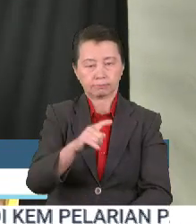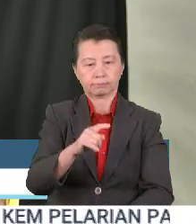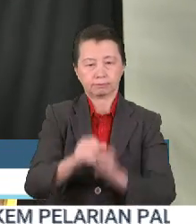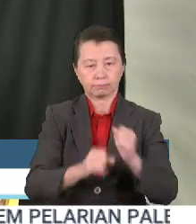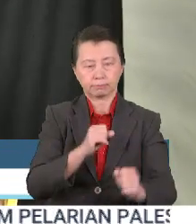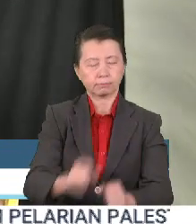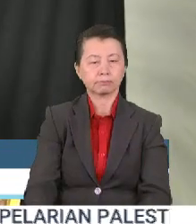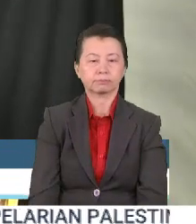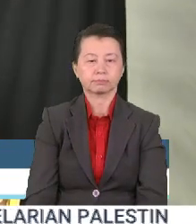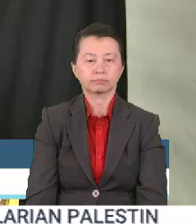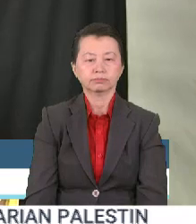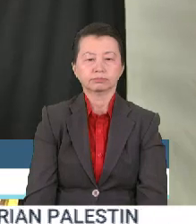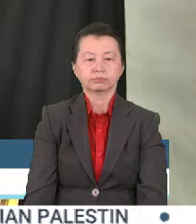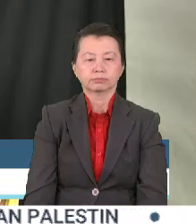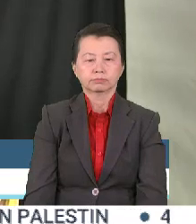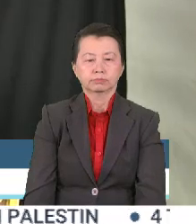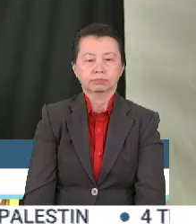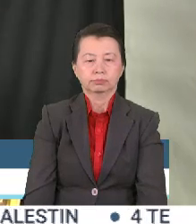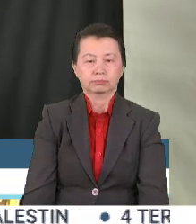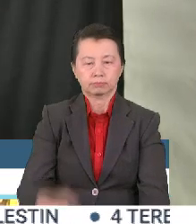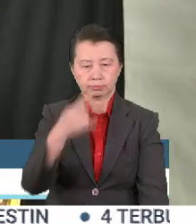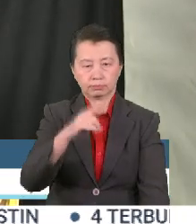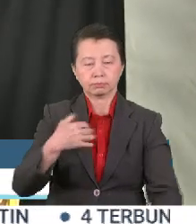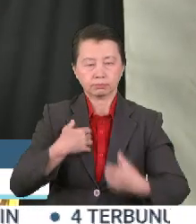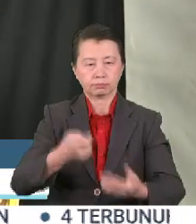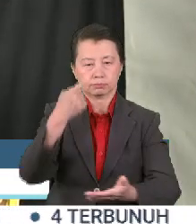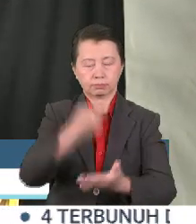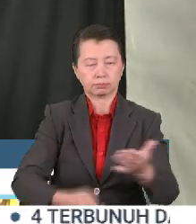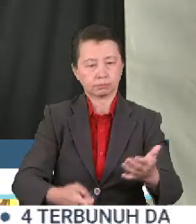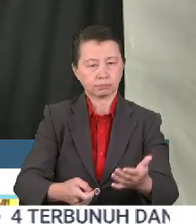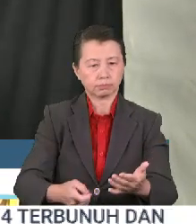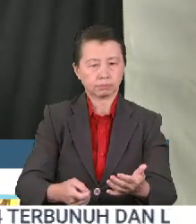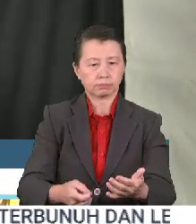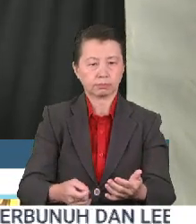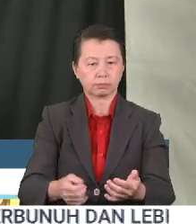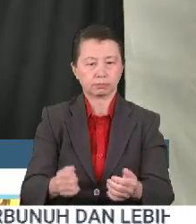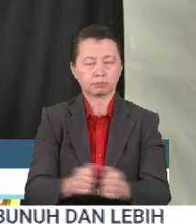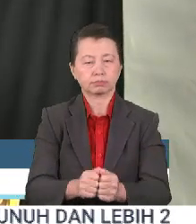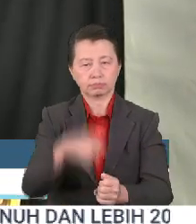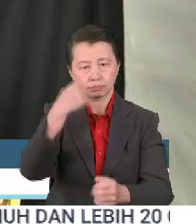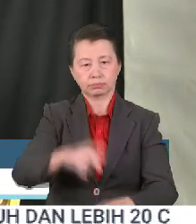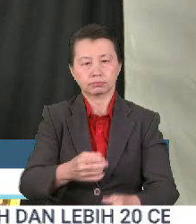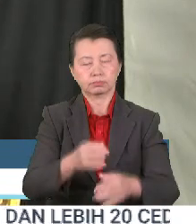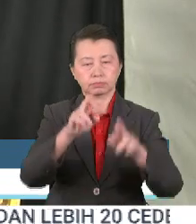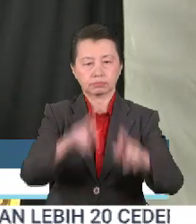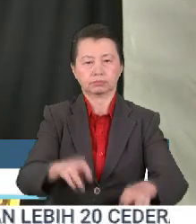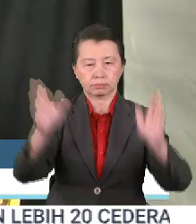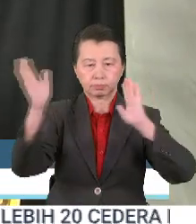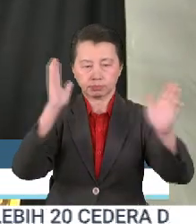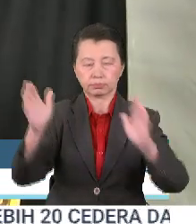ini adalah satu aset amat berharga kepada kita rakyat Malaysia dan rakyat Pahang,